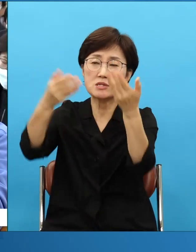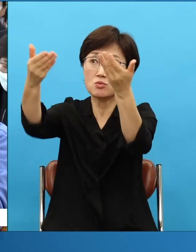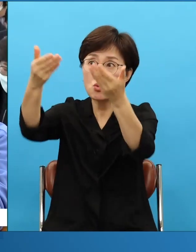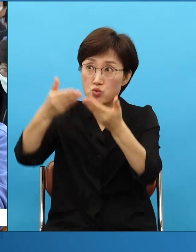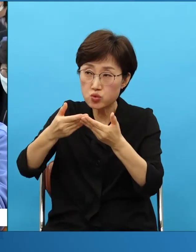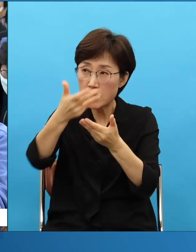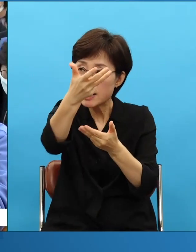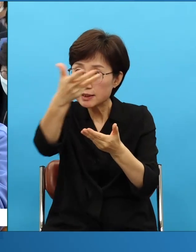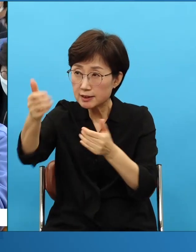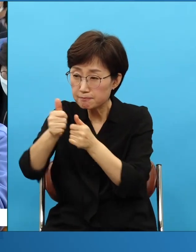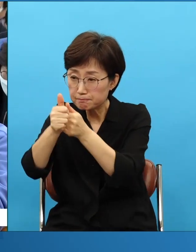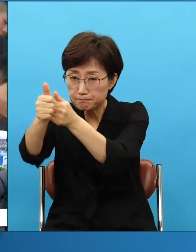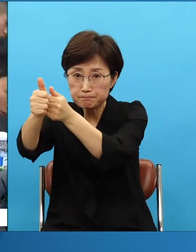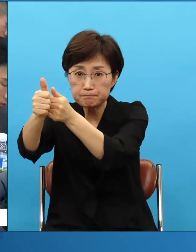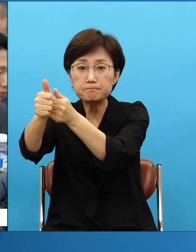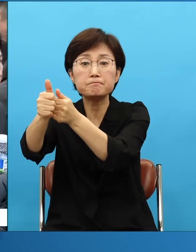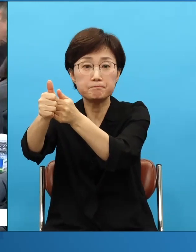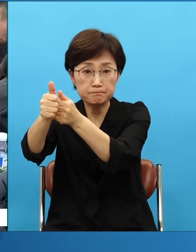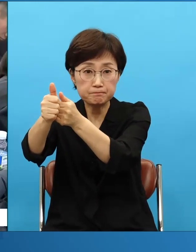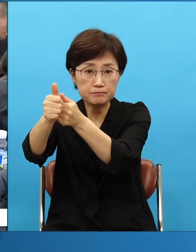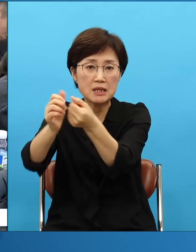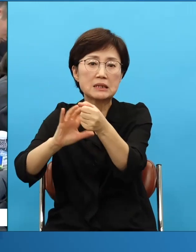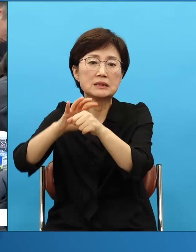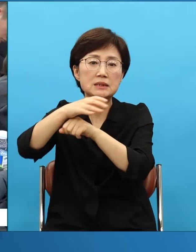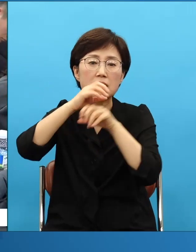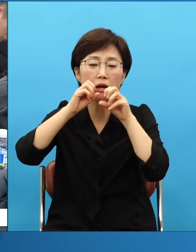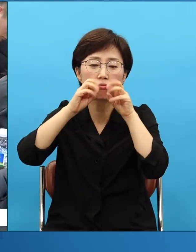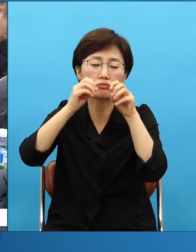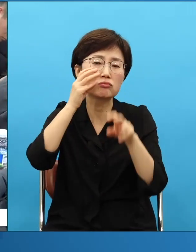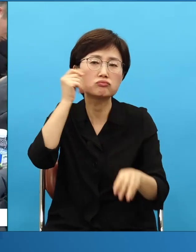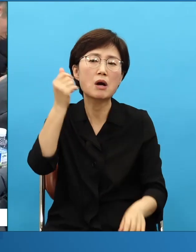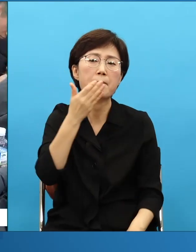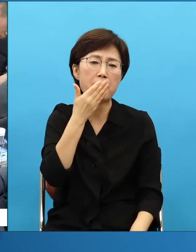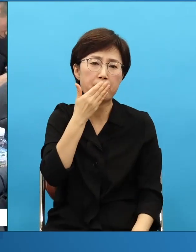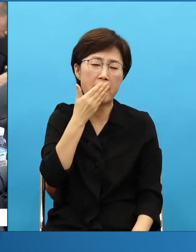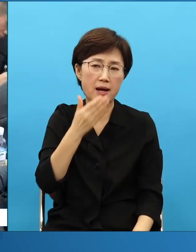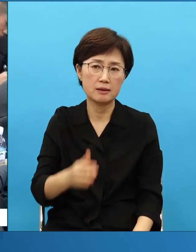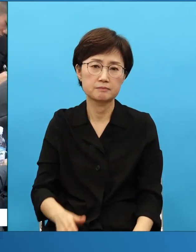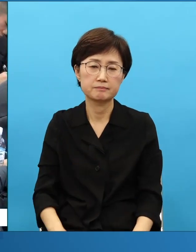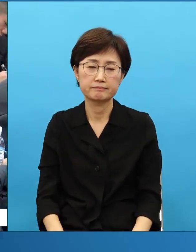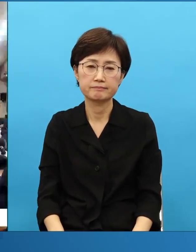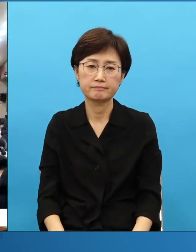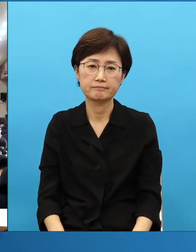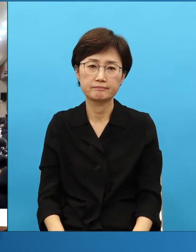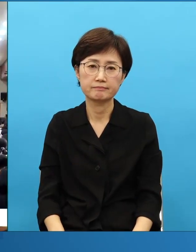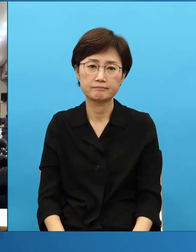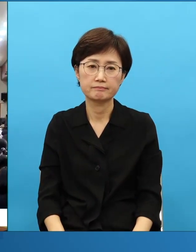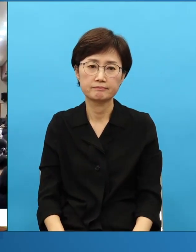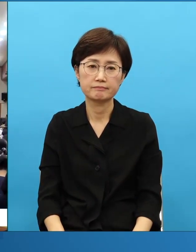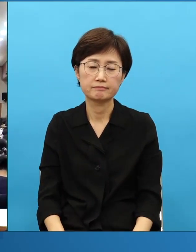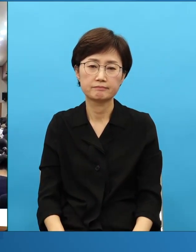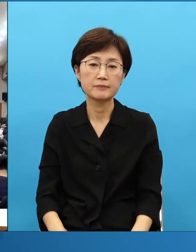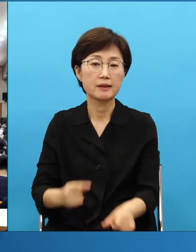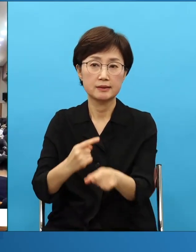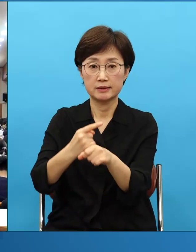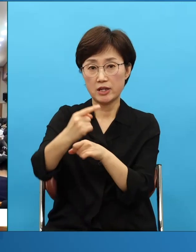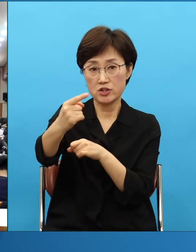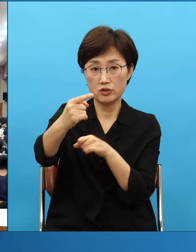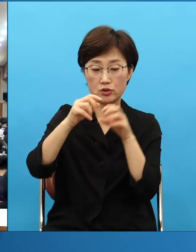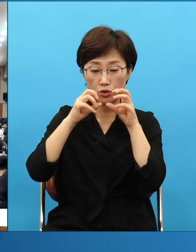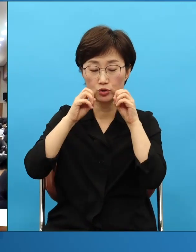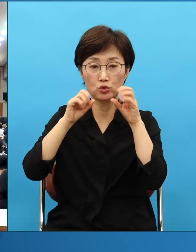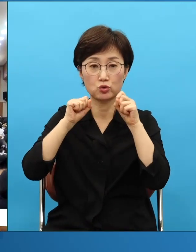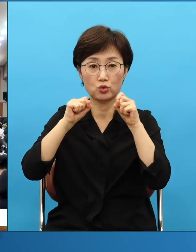말씀의 흐름을 따라가기만 하면 세계복음화 될 수밖에 없다고 설명했습니다. 한편 내년에도